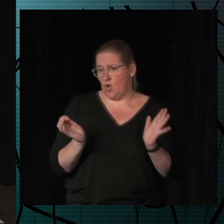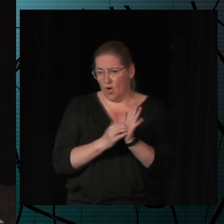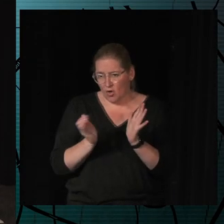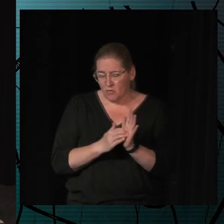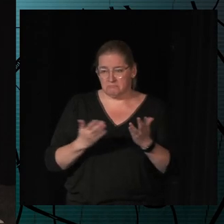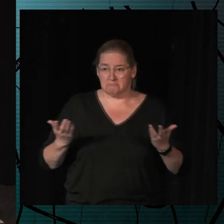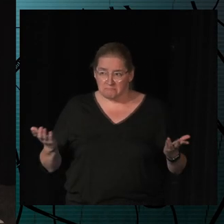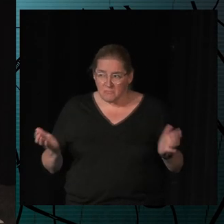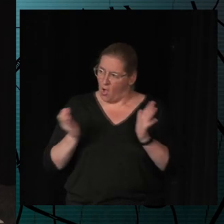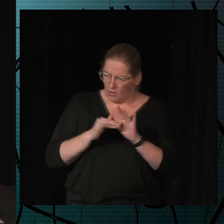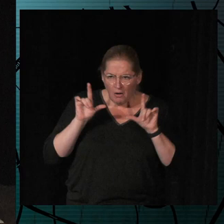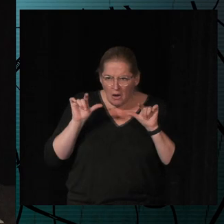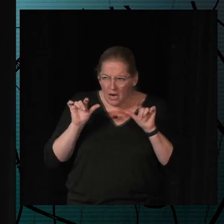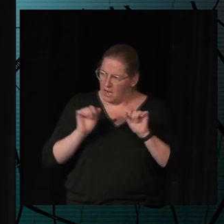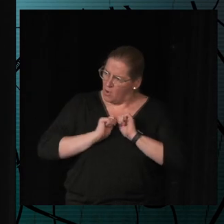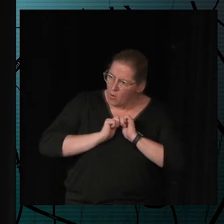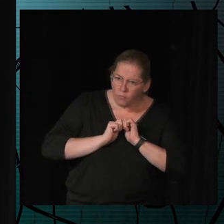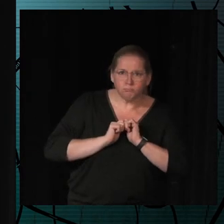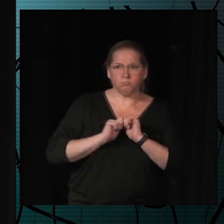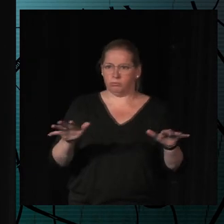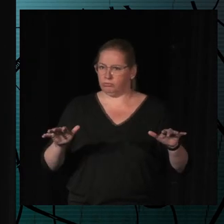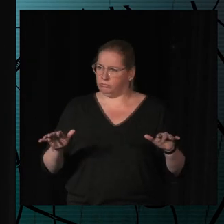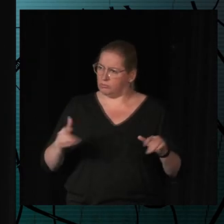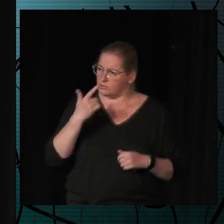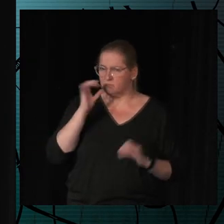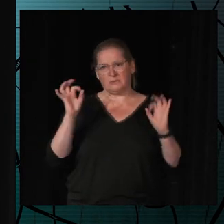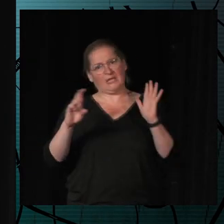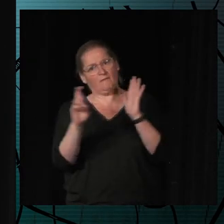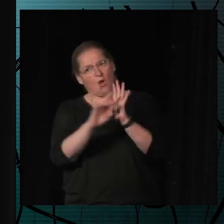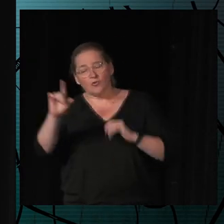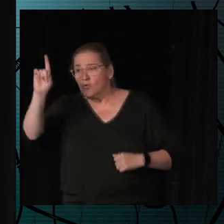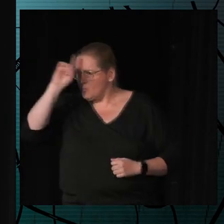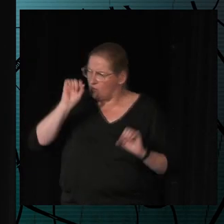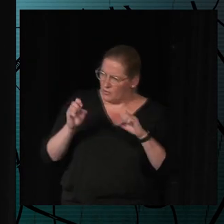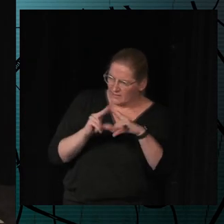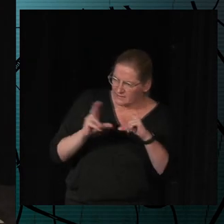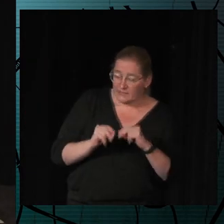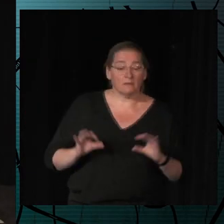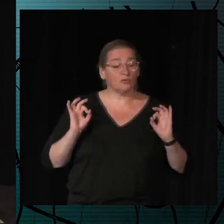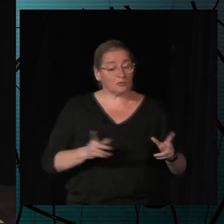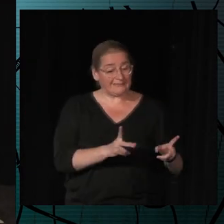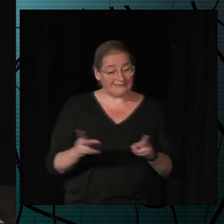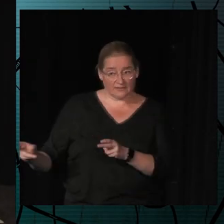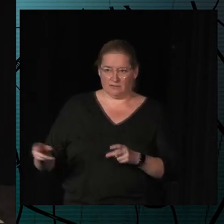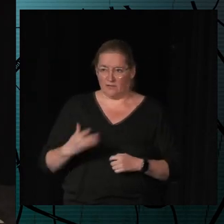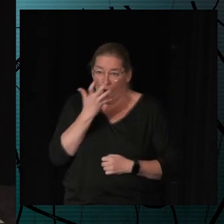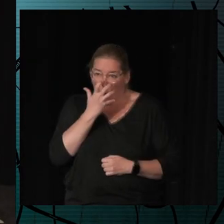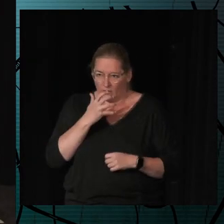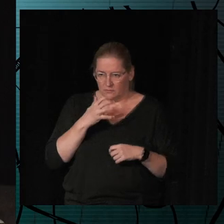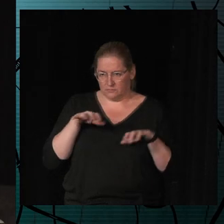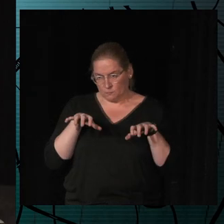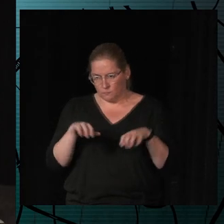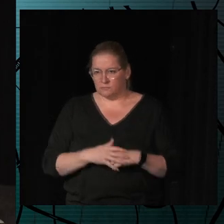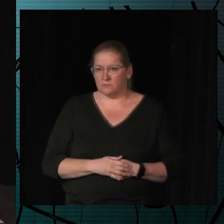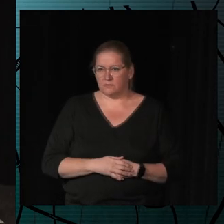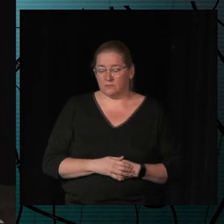fait qu'elle soit encore à ce point structurante en matière d'horreur comme tu le dis bien c'est c'est une série d'horreur alors je pense qu'il faut bien rappeler on parle